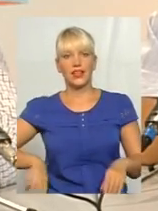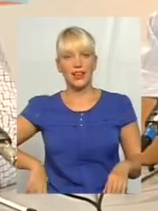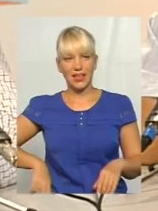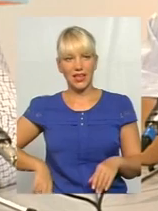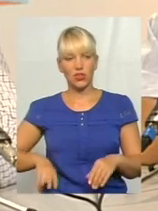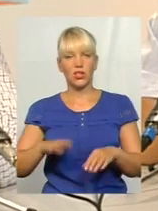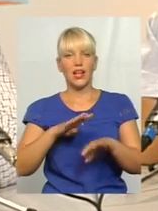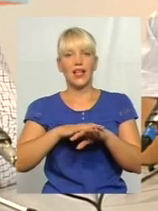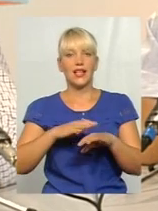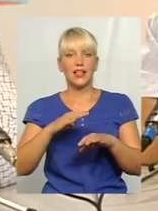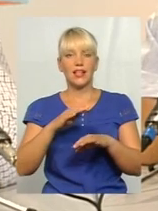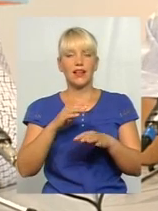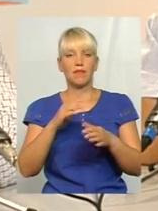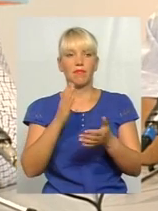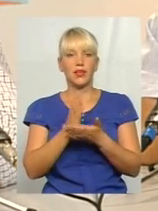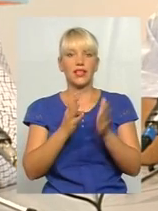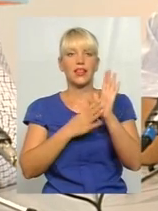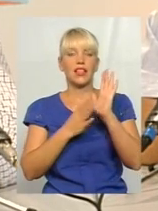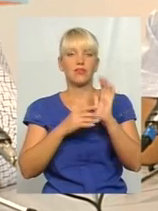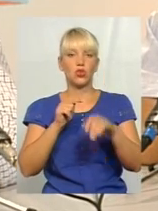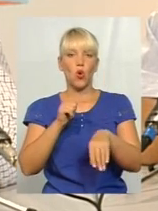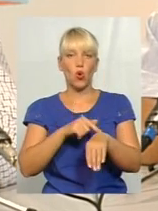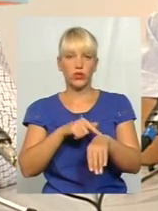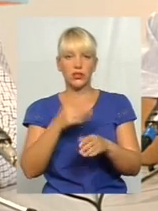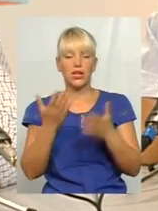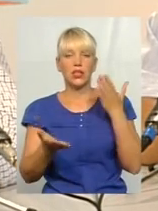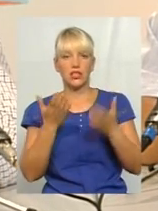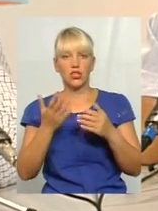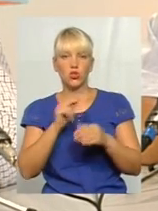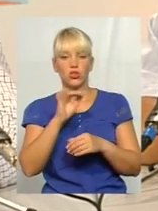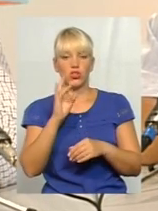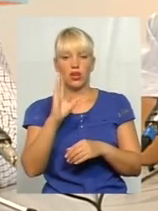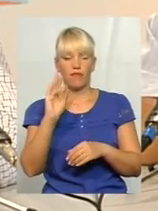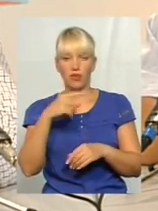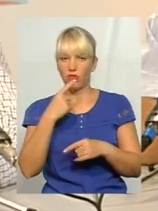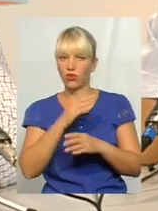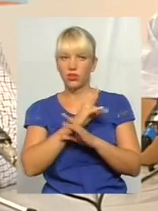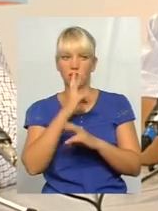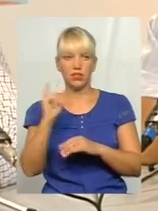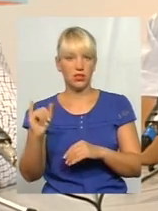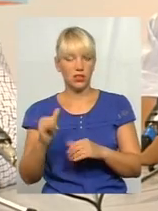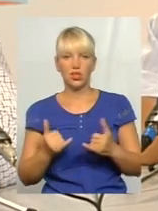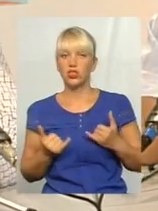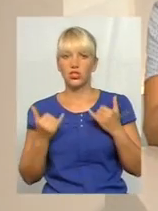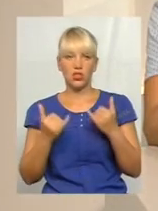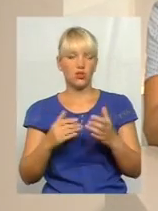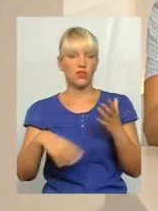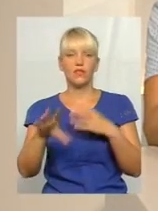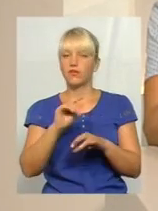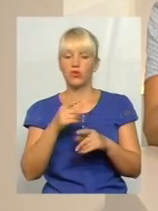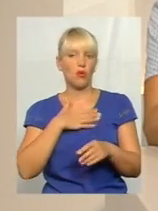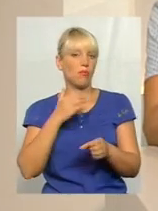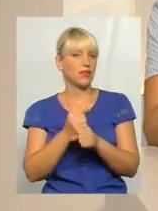тарифікується максимум до 9ти годин якщо в червні місяці директору скажуть Ні шановний Все шикарно до тебе